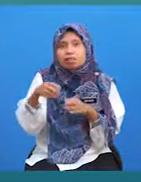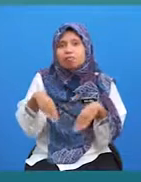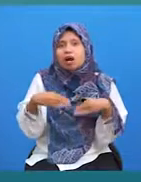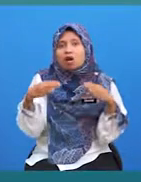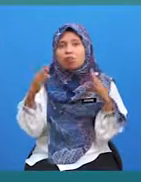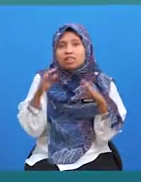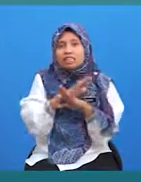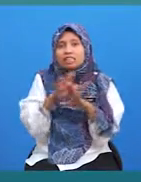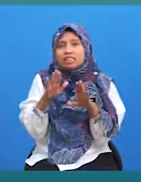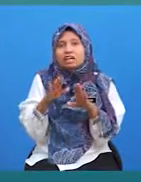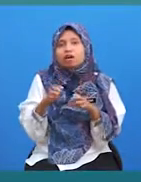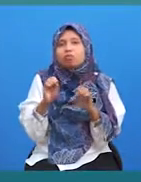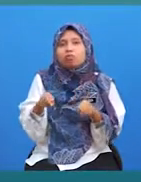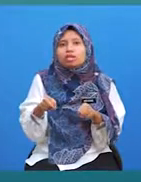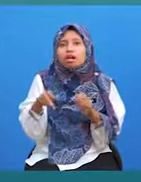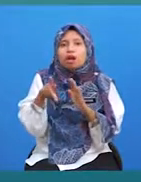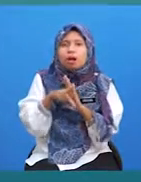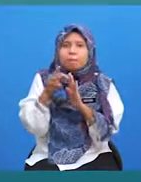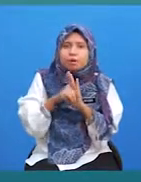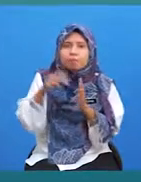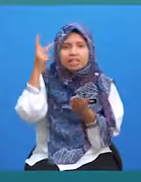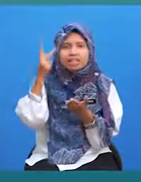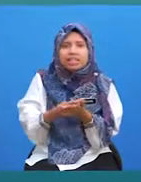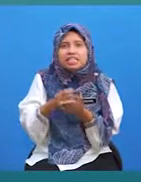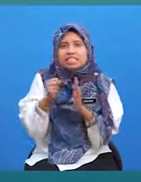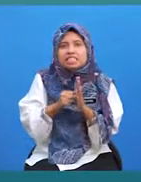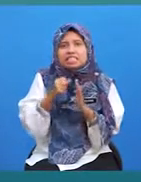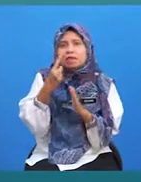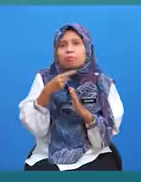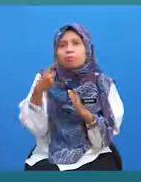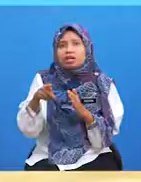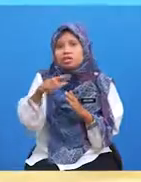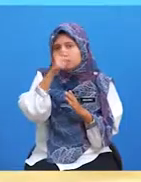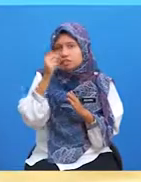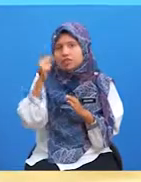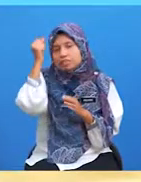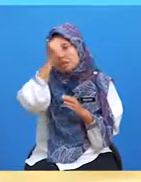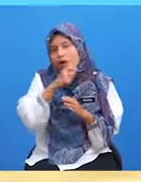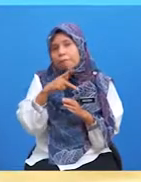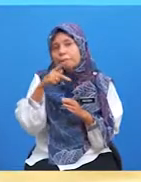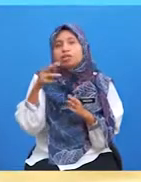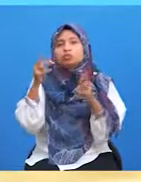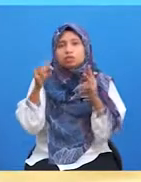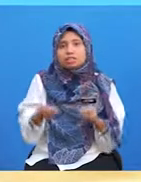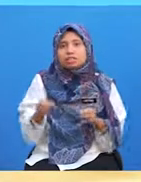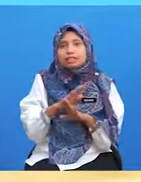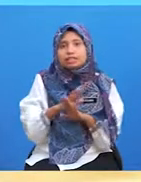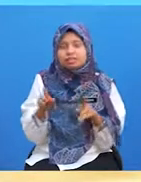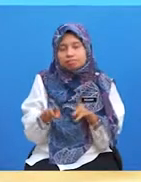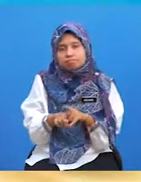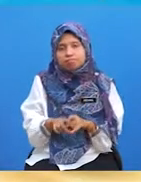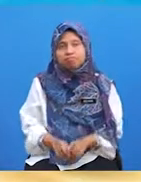bahawa dia tidak boleh mempercayai sesiapa pun kerana sikap manusia tidak sama.